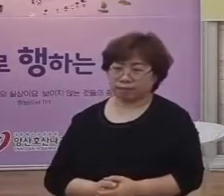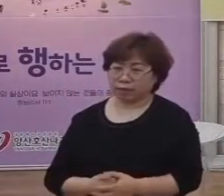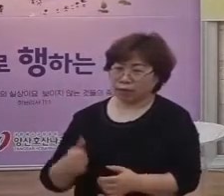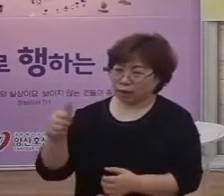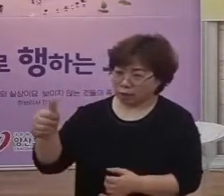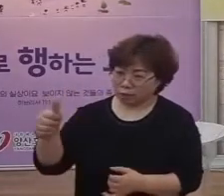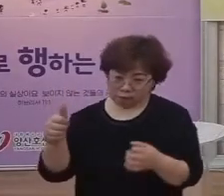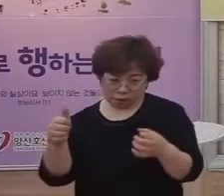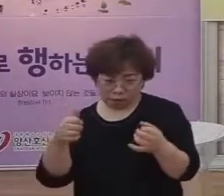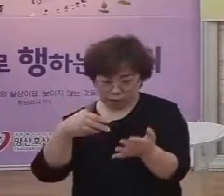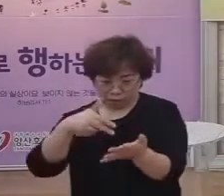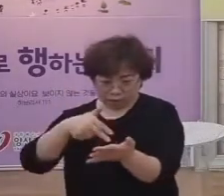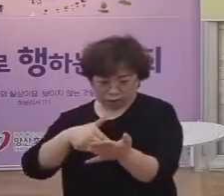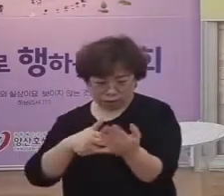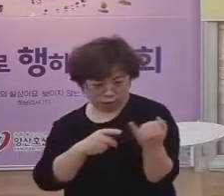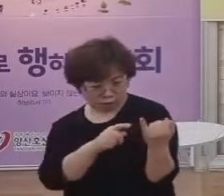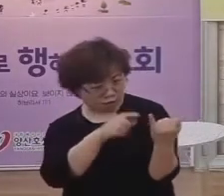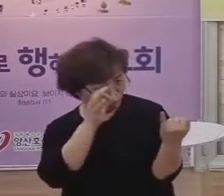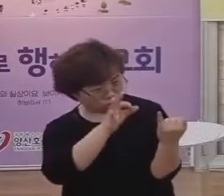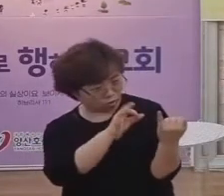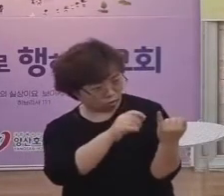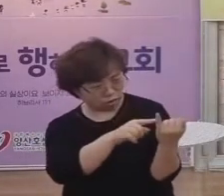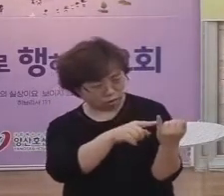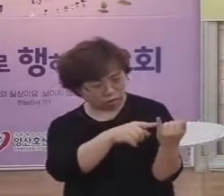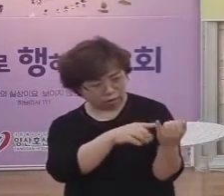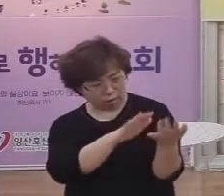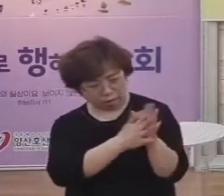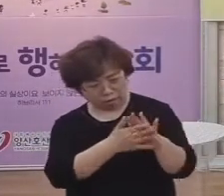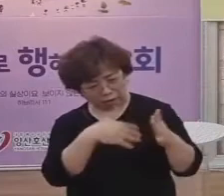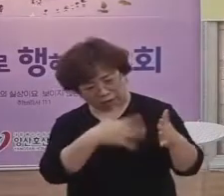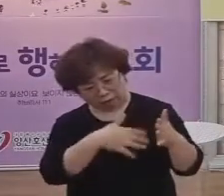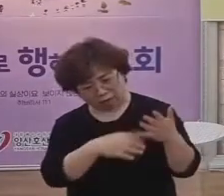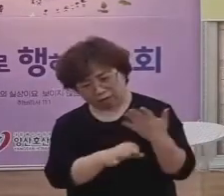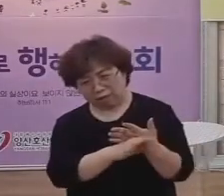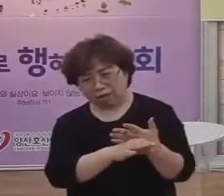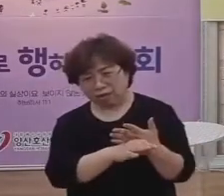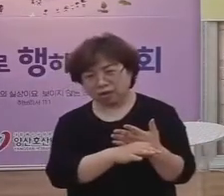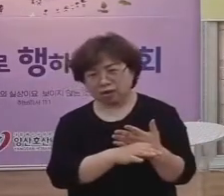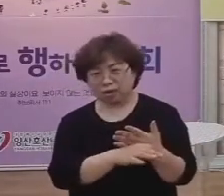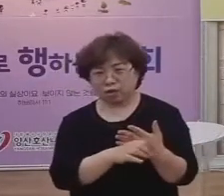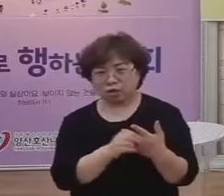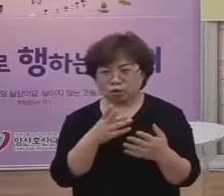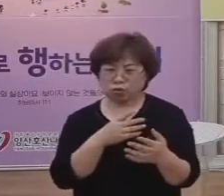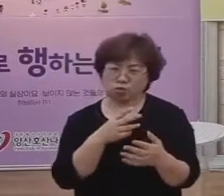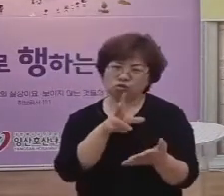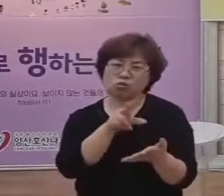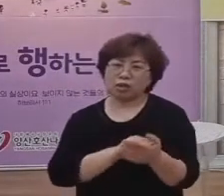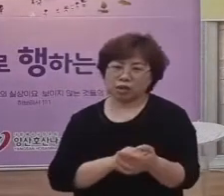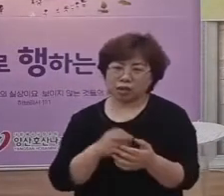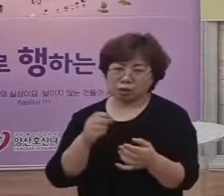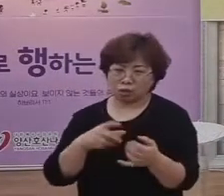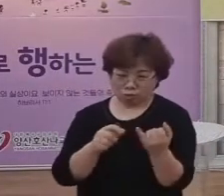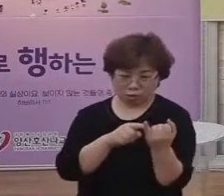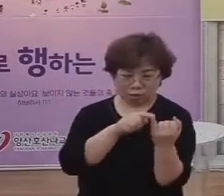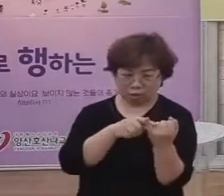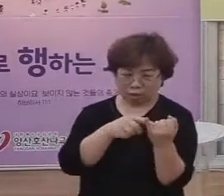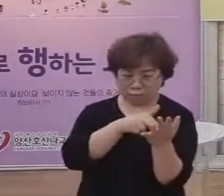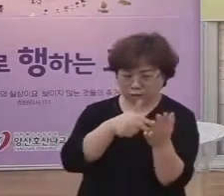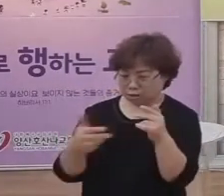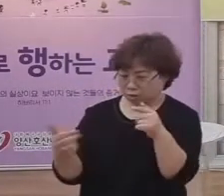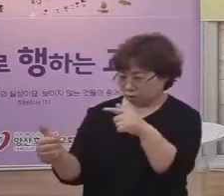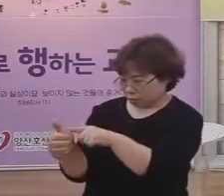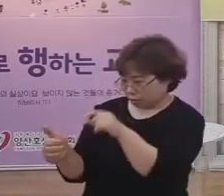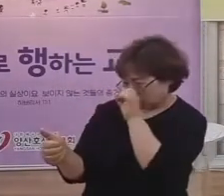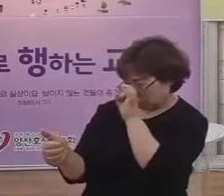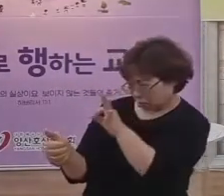남편이 볼 때 우리 아내가 아직 전혀 안 바뀌었어. 아내가 볼 때 우리 남편이 전혀 안 바뀌었어.